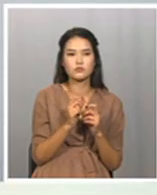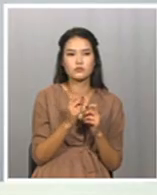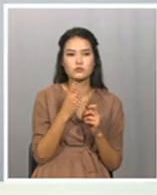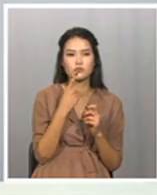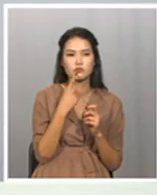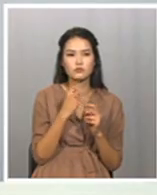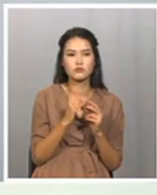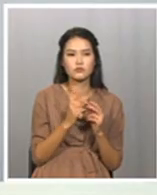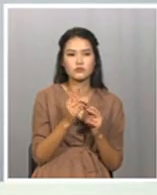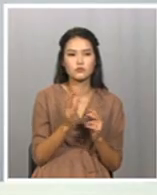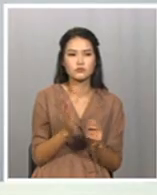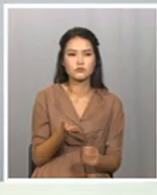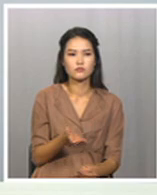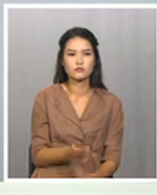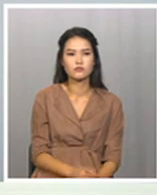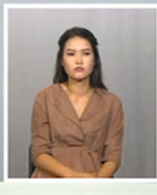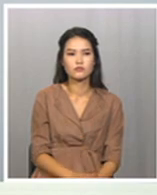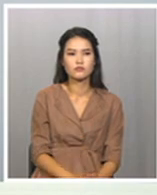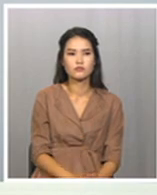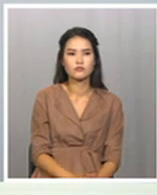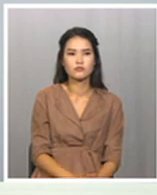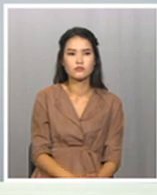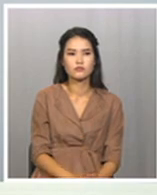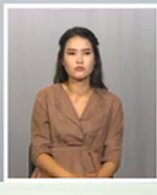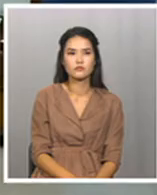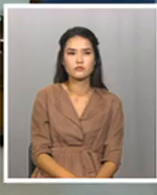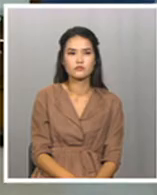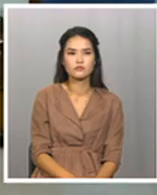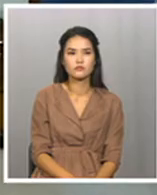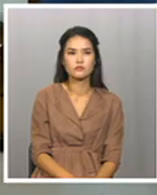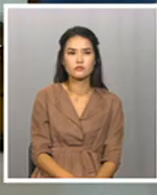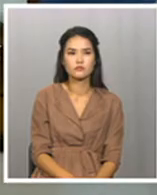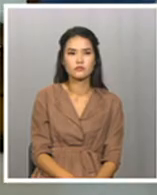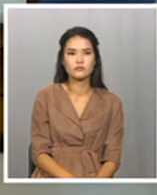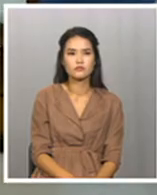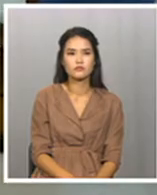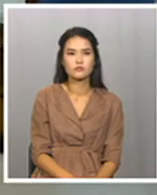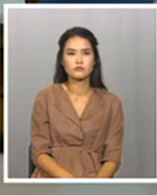қыздырамыз. Жайлап, абайлап қыздыра бастаймыз.